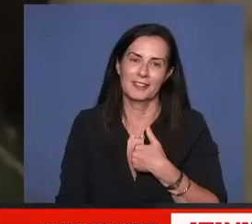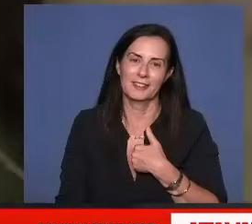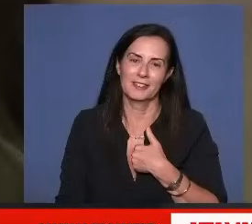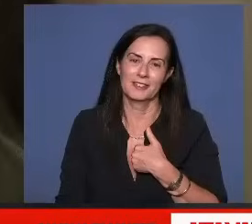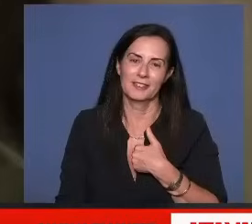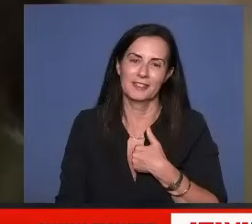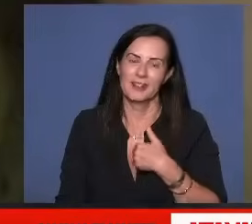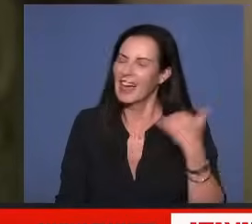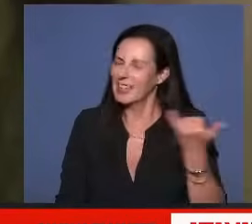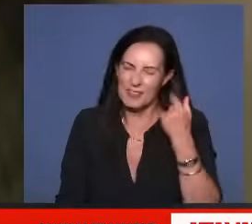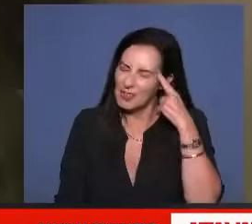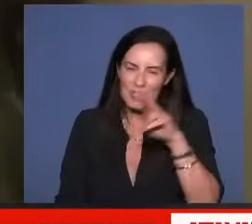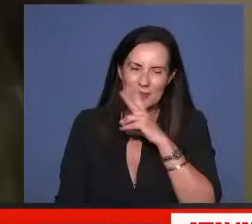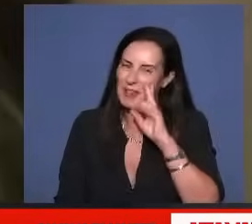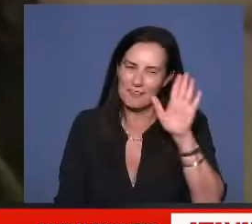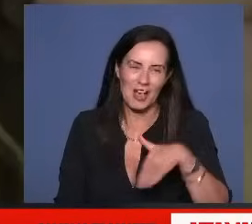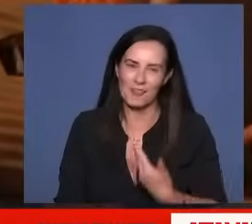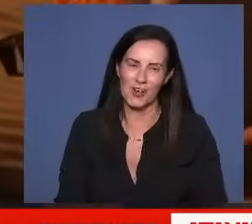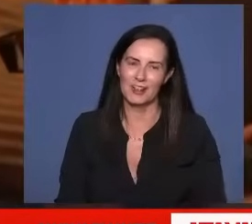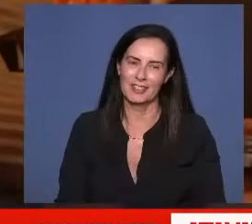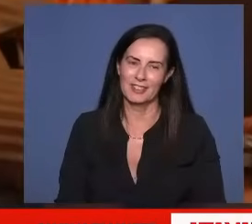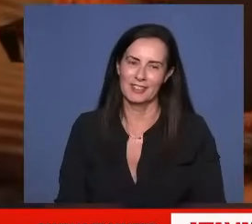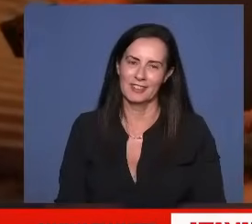מה, אני תמיד יודעת שהיא תבוא.